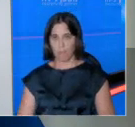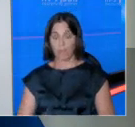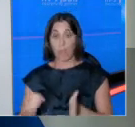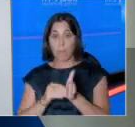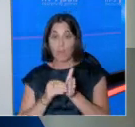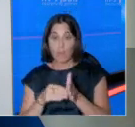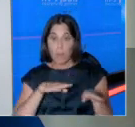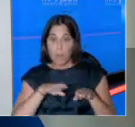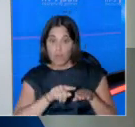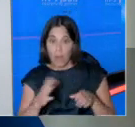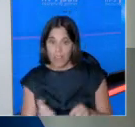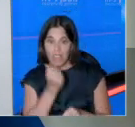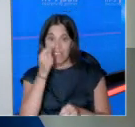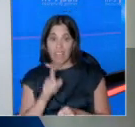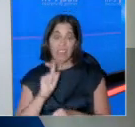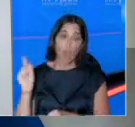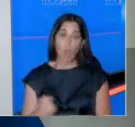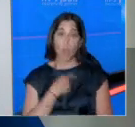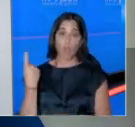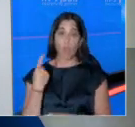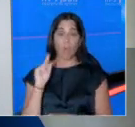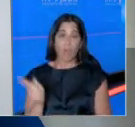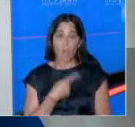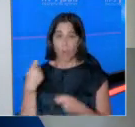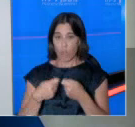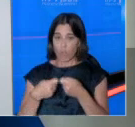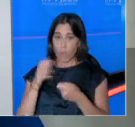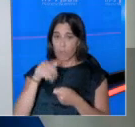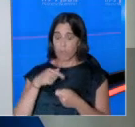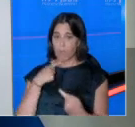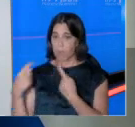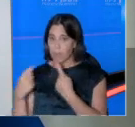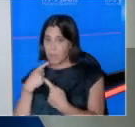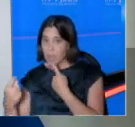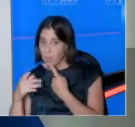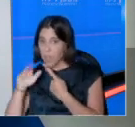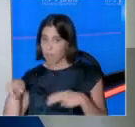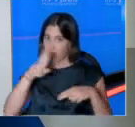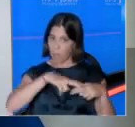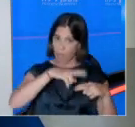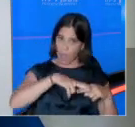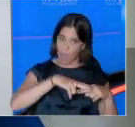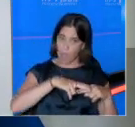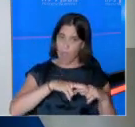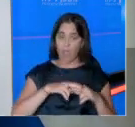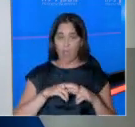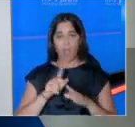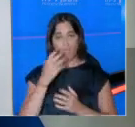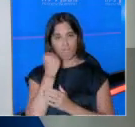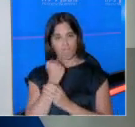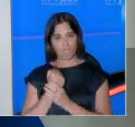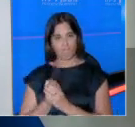כדי שהממשלה תצליח, נצטרך כולנו, כל השותפים, גם במסע ומתן וגם אחר כך, לגלות